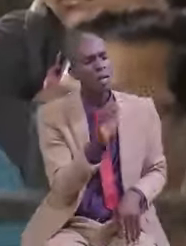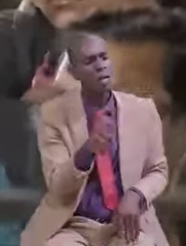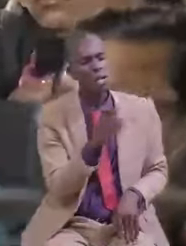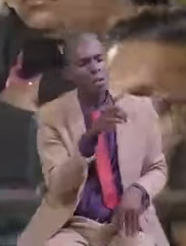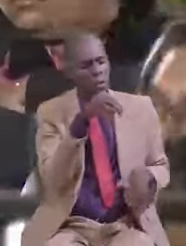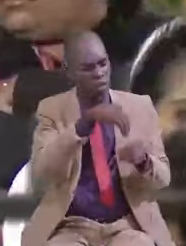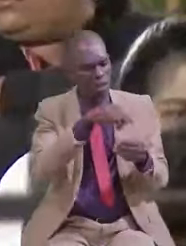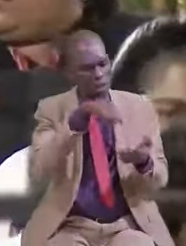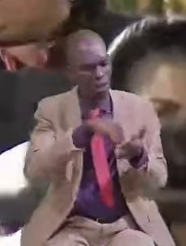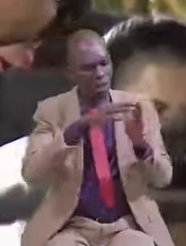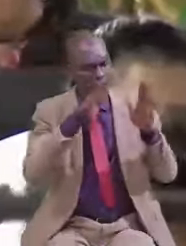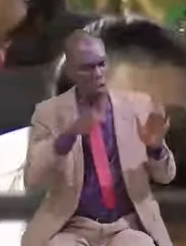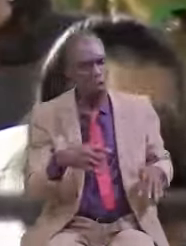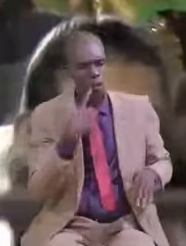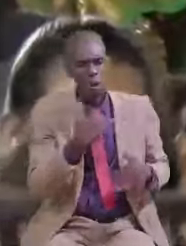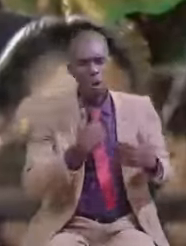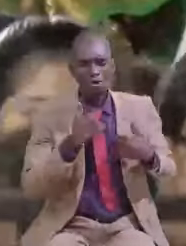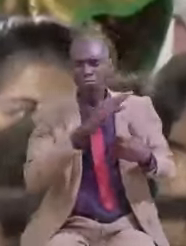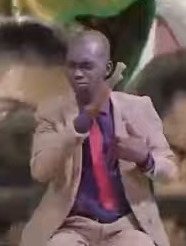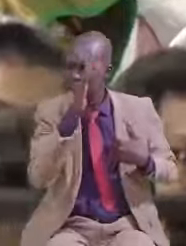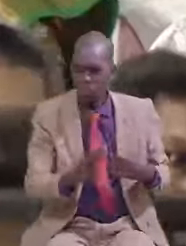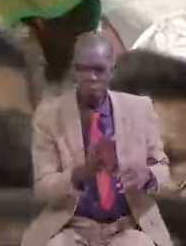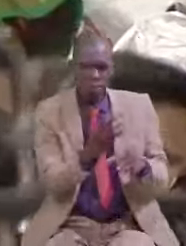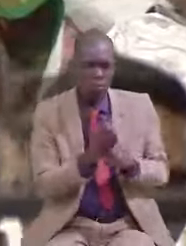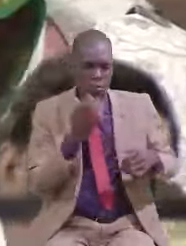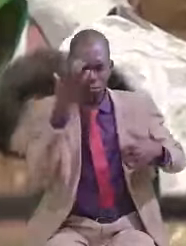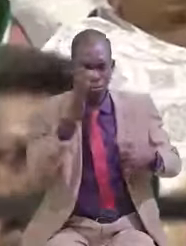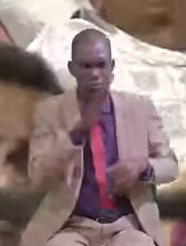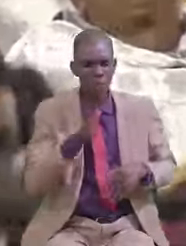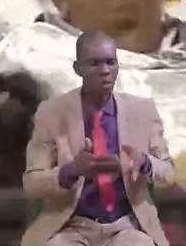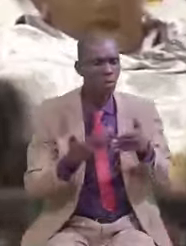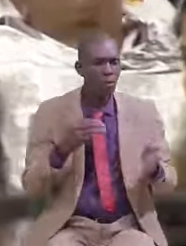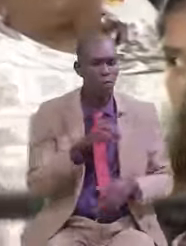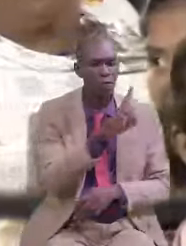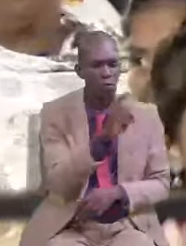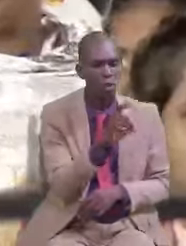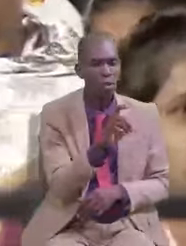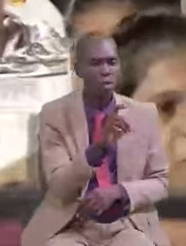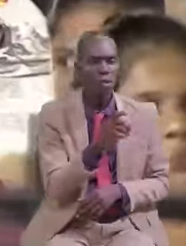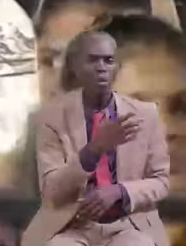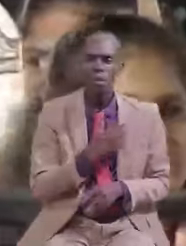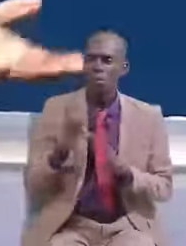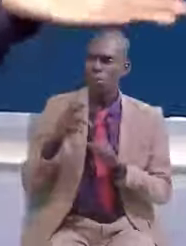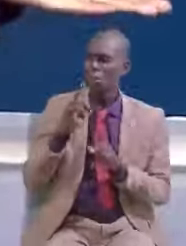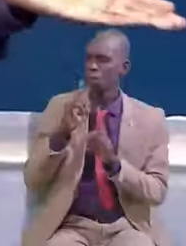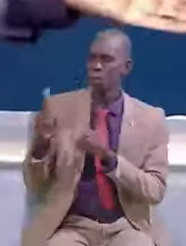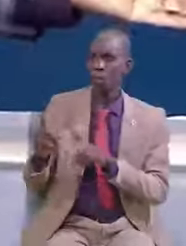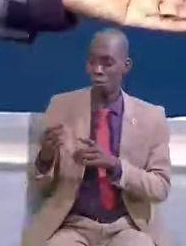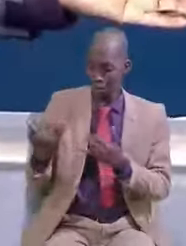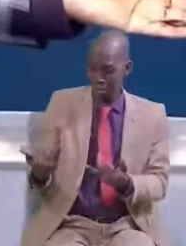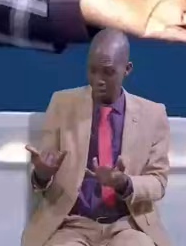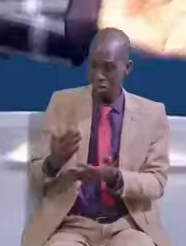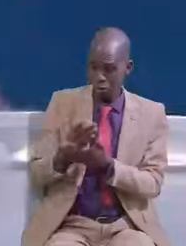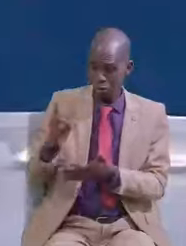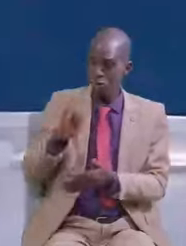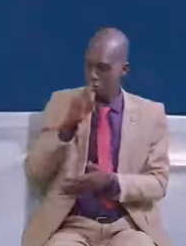Y a-t-il quelqu'un dans cette maison qui n'est jamais, qui ne soit jamais tombé malade? On dit non. Je dis, ouais, voici quelqu'un là-bas